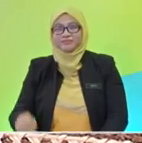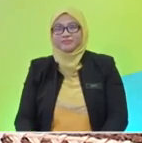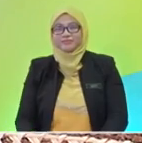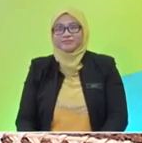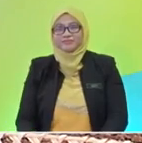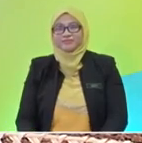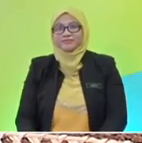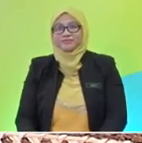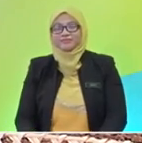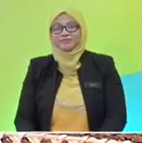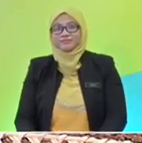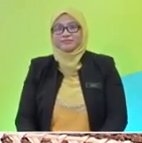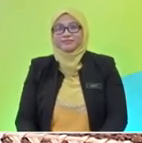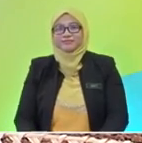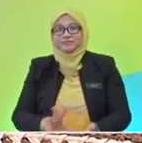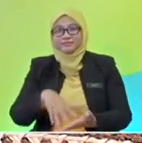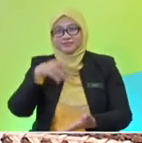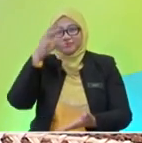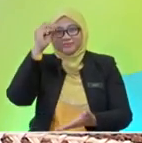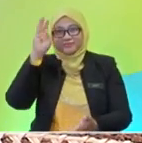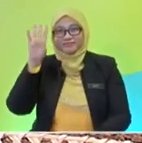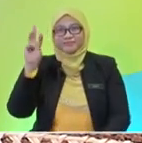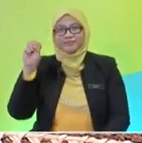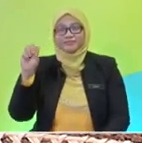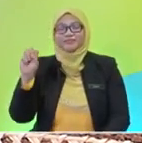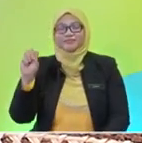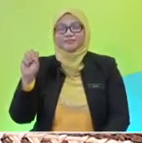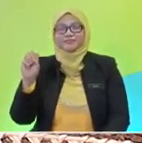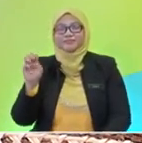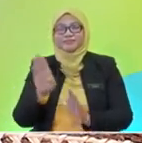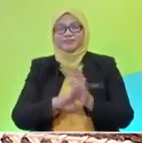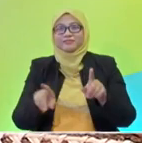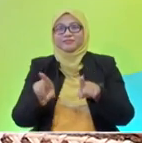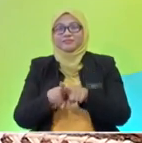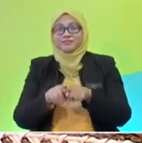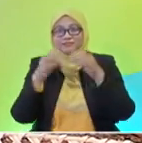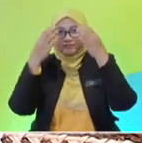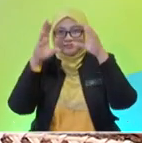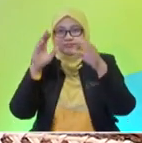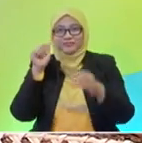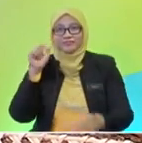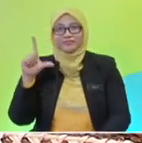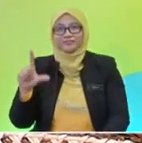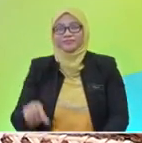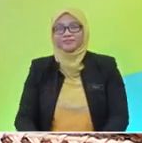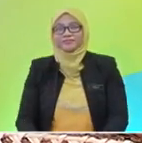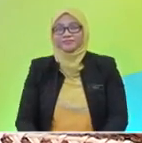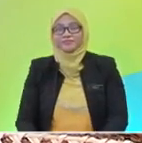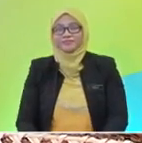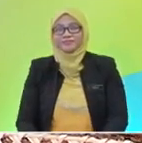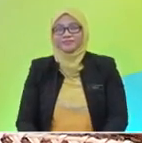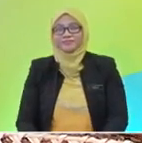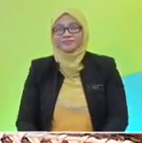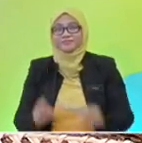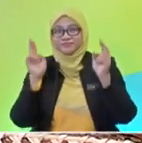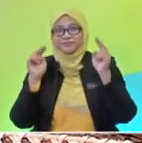kita sedang belajar mata pelajaran Bahasa Melayu. Bersama saya ialah Cikgu Alfian. Dan Cikgu Alfian, saya rasa topik kita